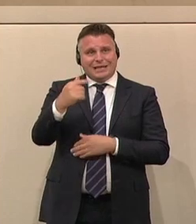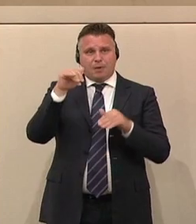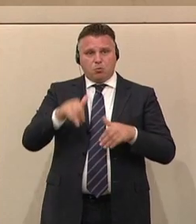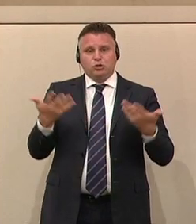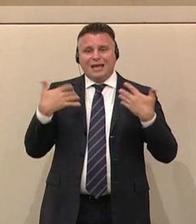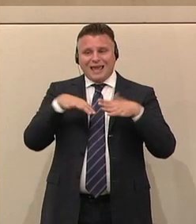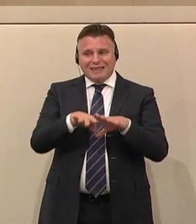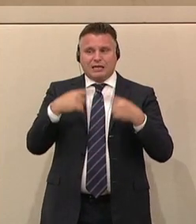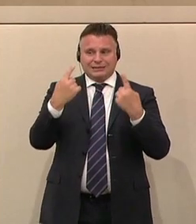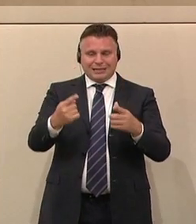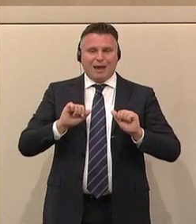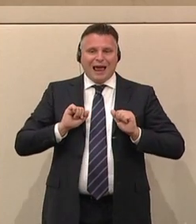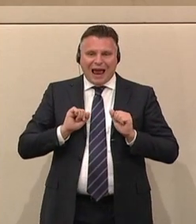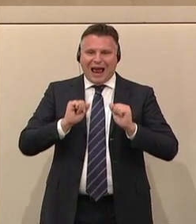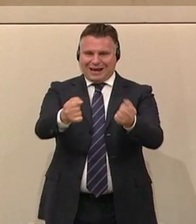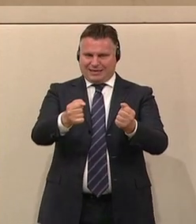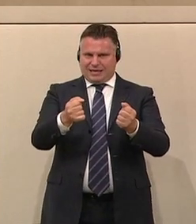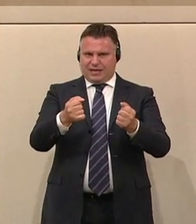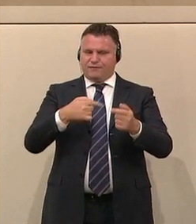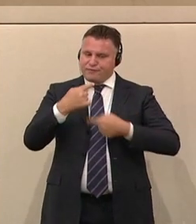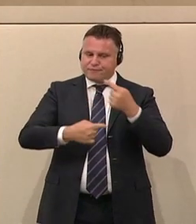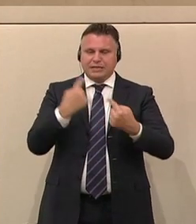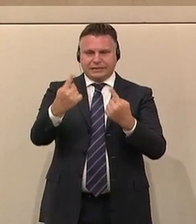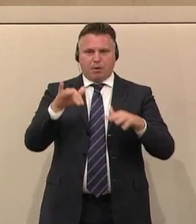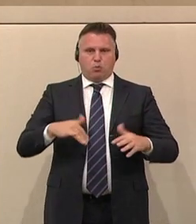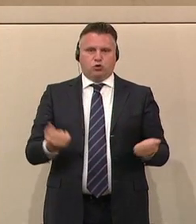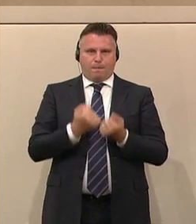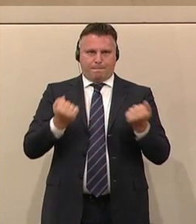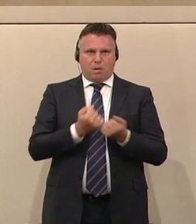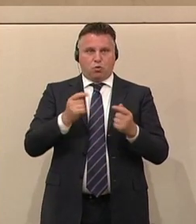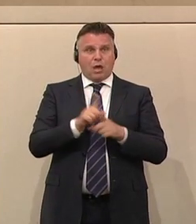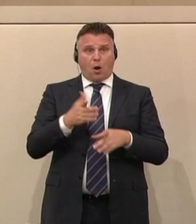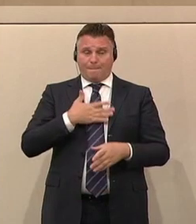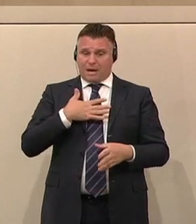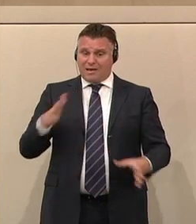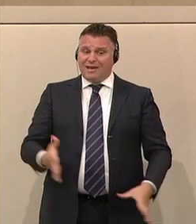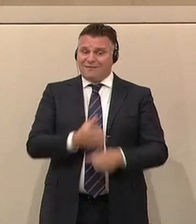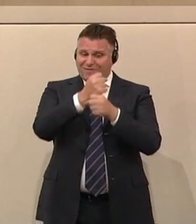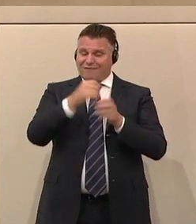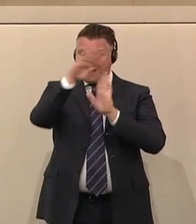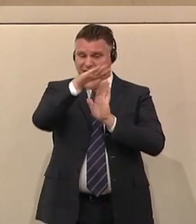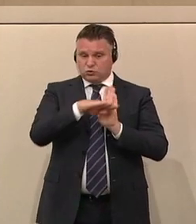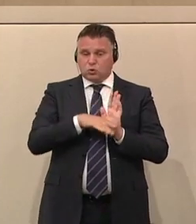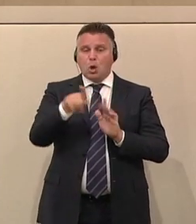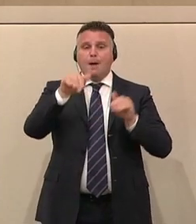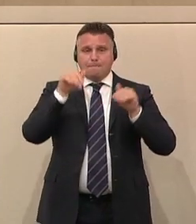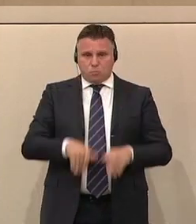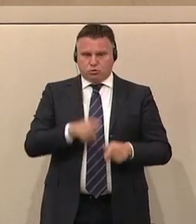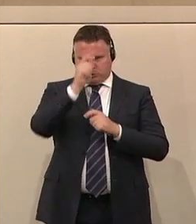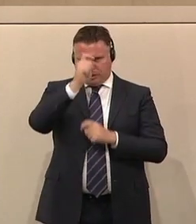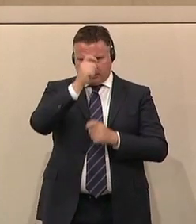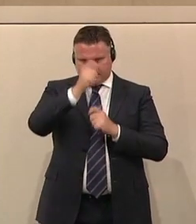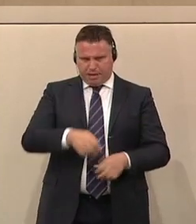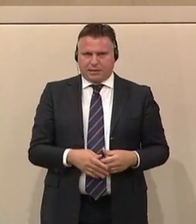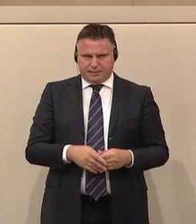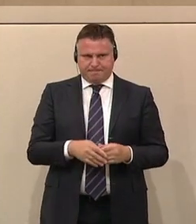ihre Integration in die Gesellschaft und ihr Fortkommen bemühen, sowie unsere verfassungsmäßig verankerten Werte hochhalten, meine sehr geehrten